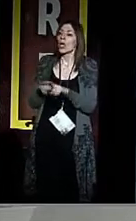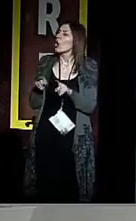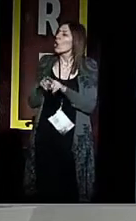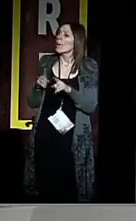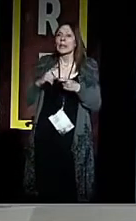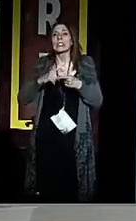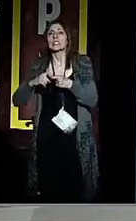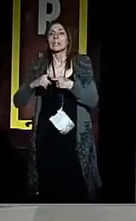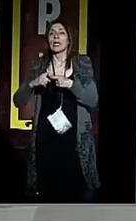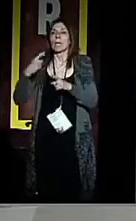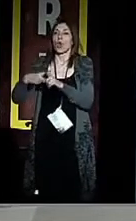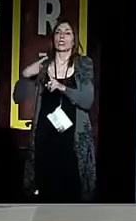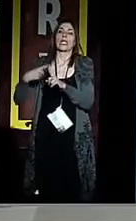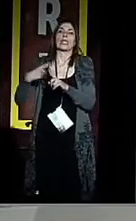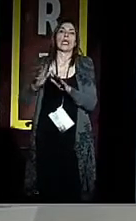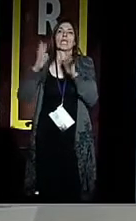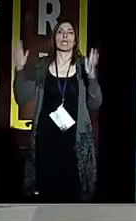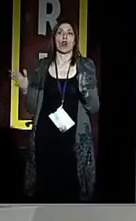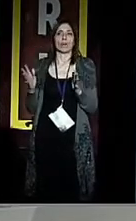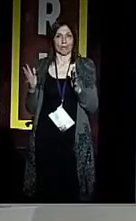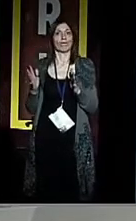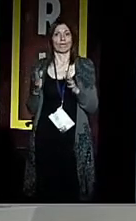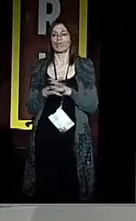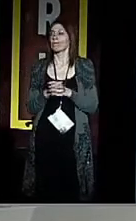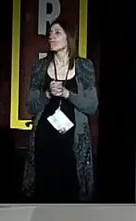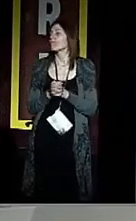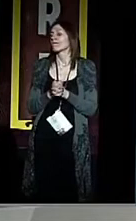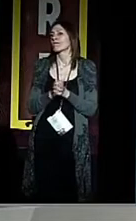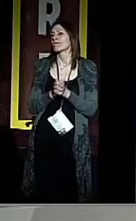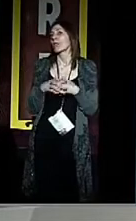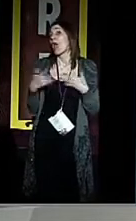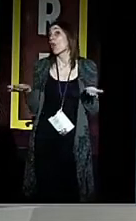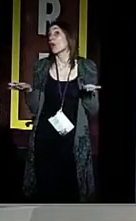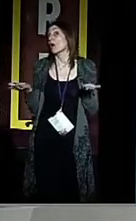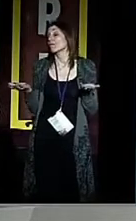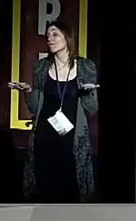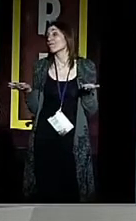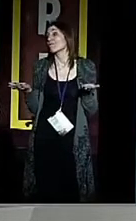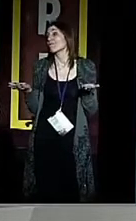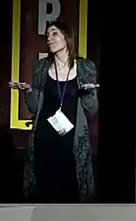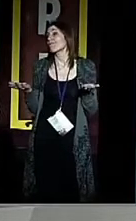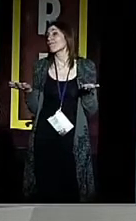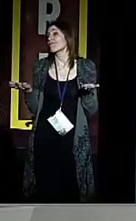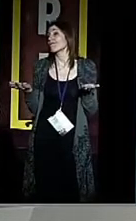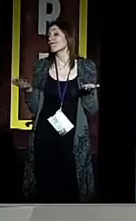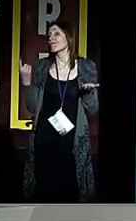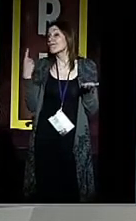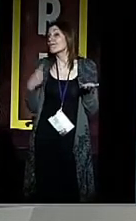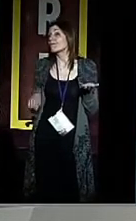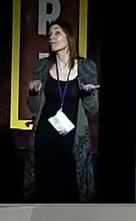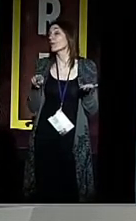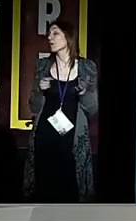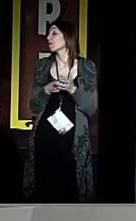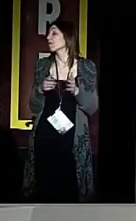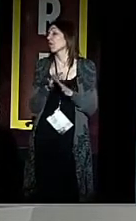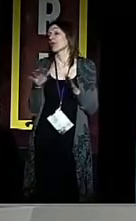per poter trovare una strada. E allora, guardate, la centralità di queste cose è fondamentale.